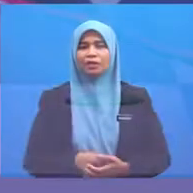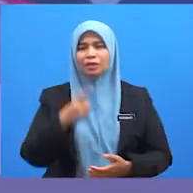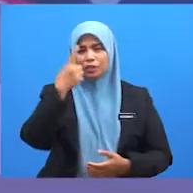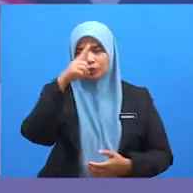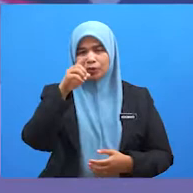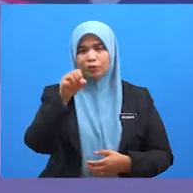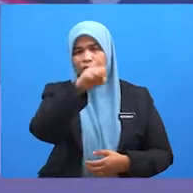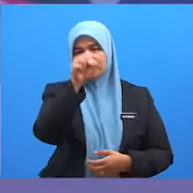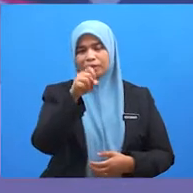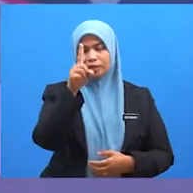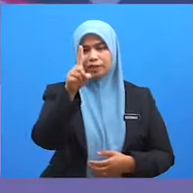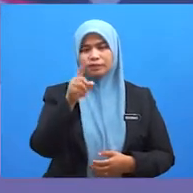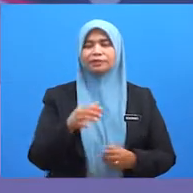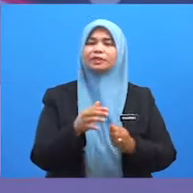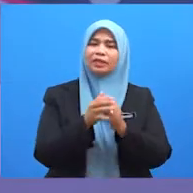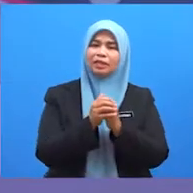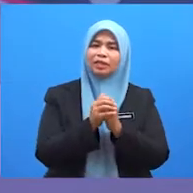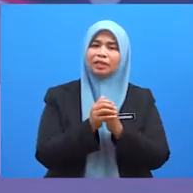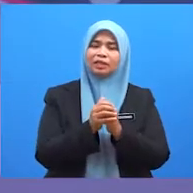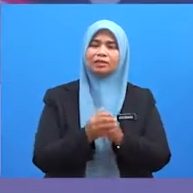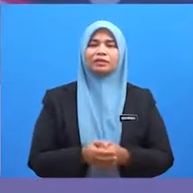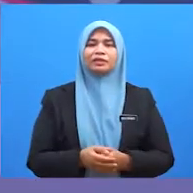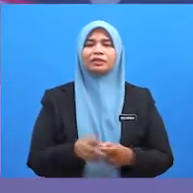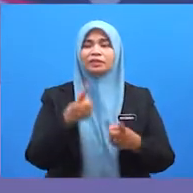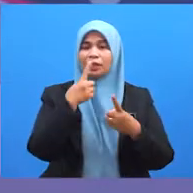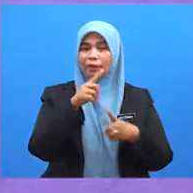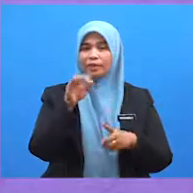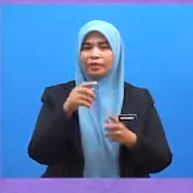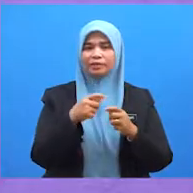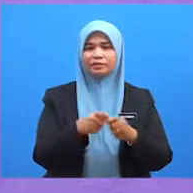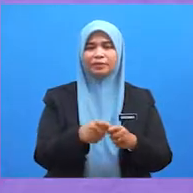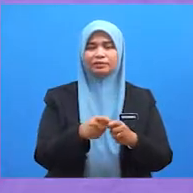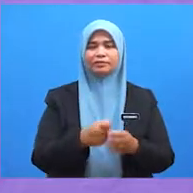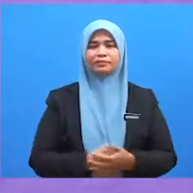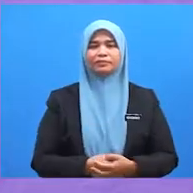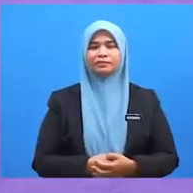Untuk soalan satu, tahniah. Jawapan yang tepat.